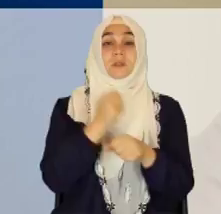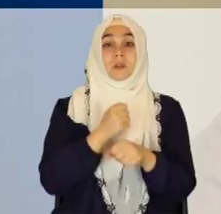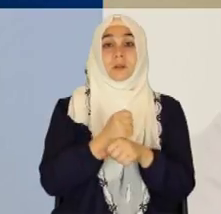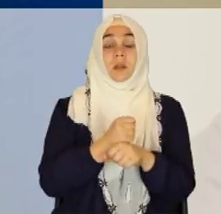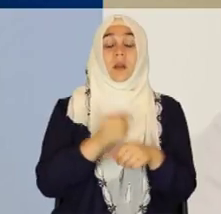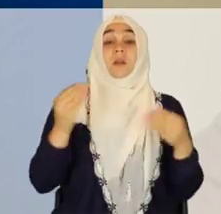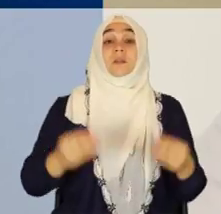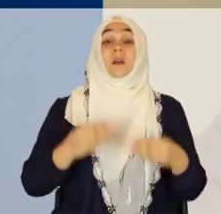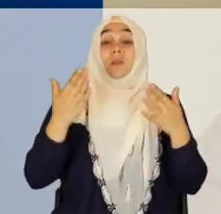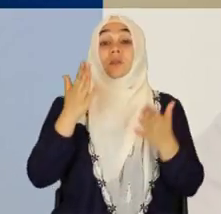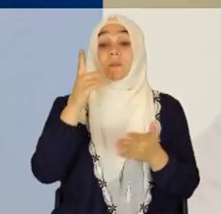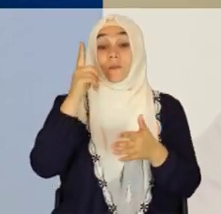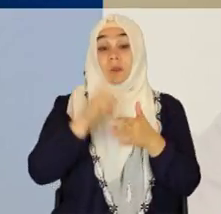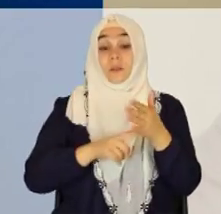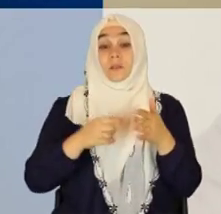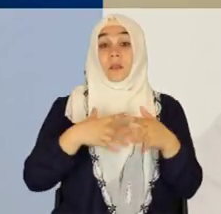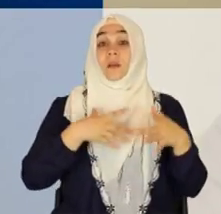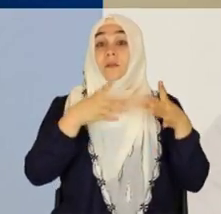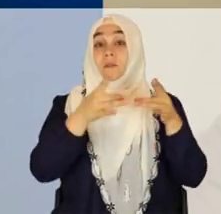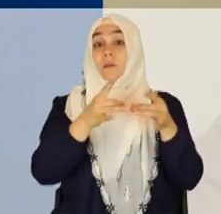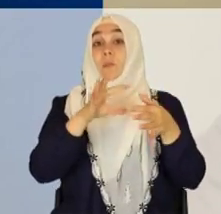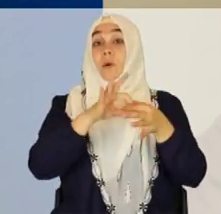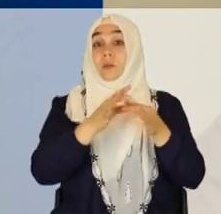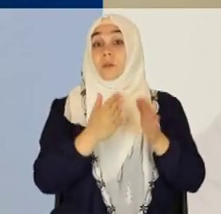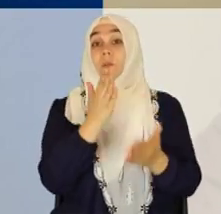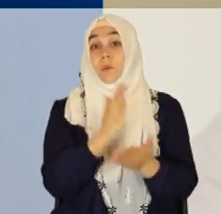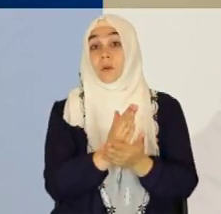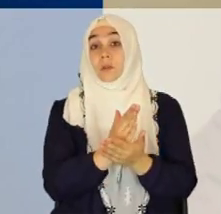Ana zakotni imonga bog'liqligi qandaylik.